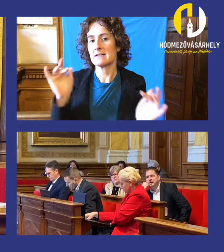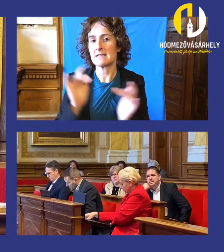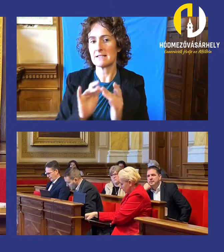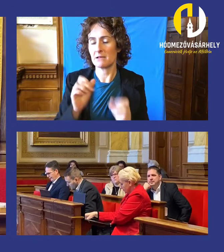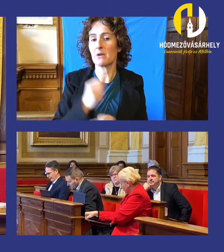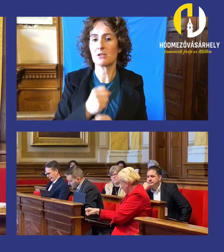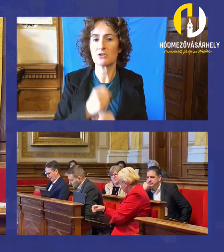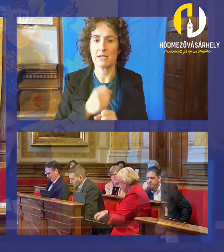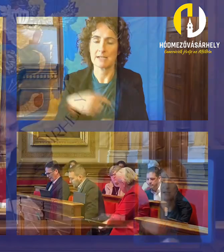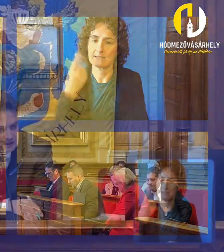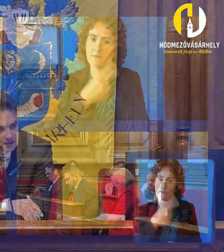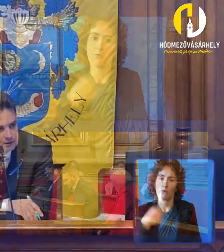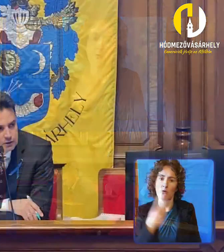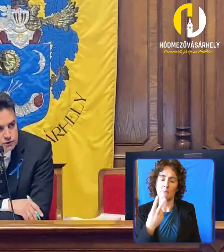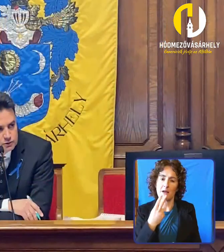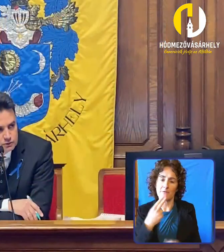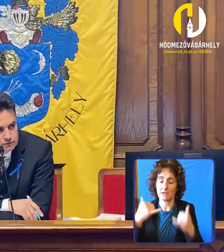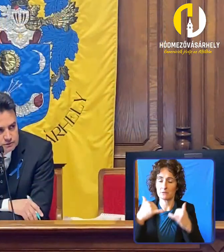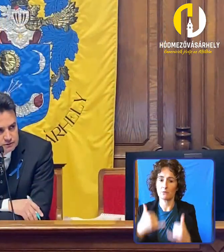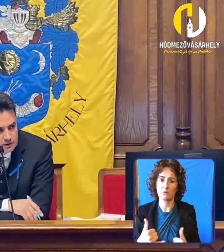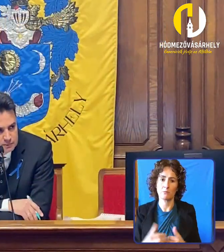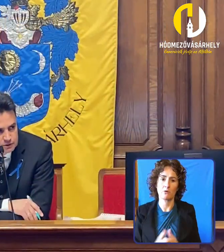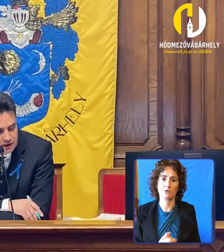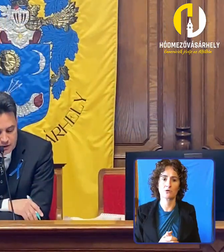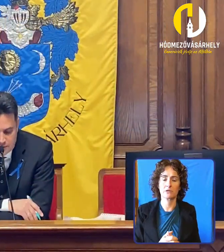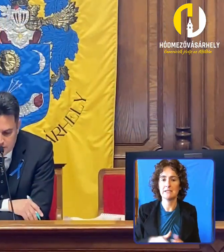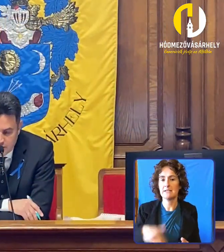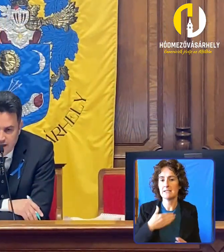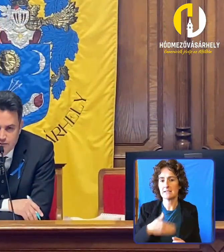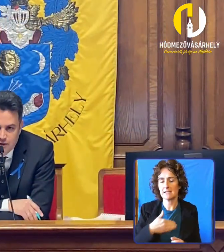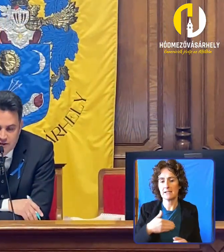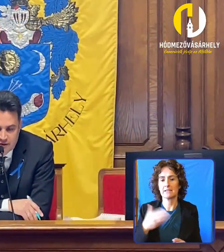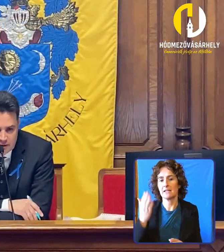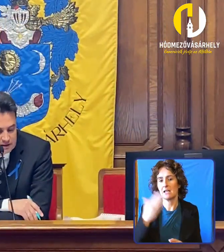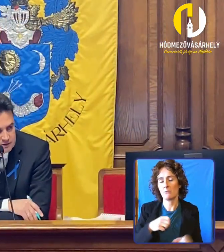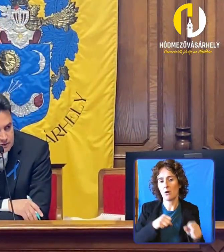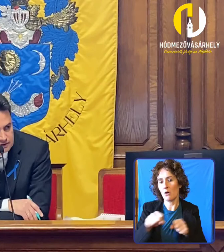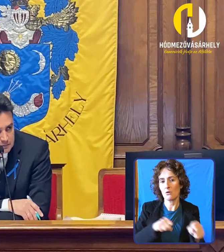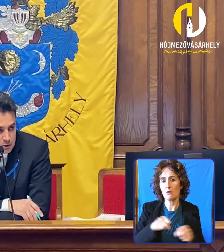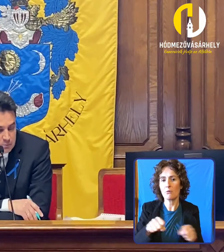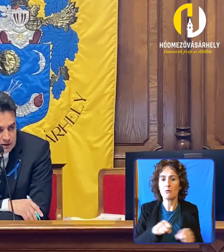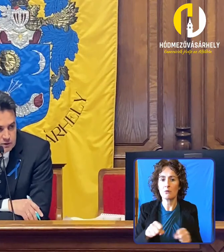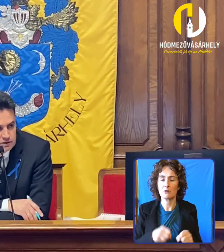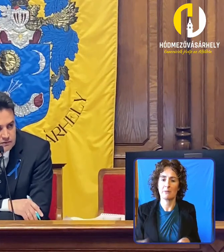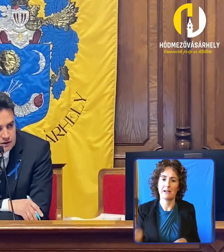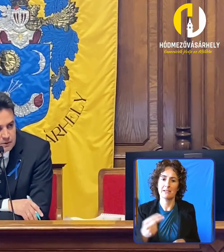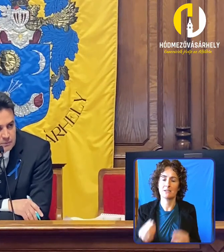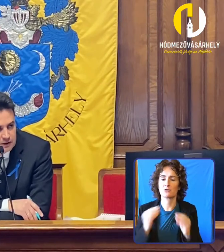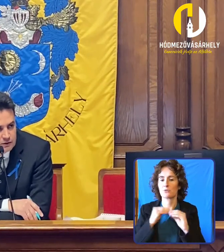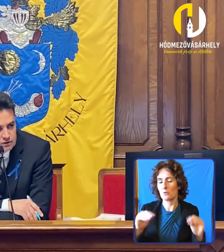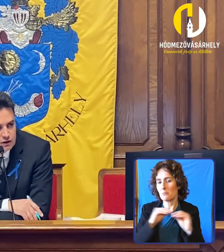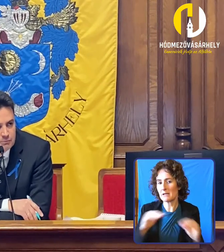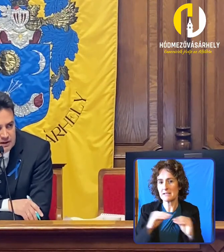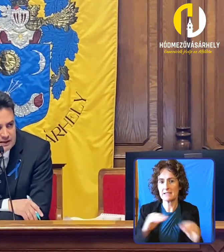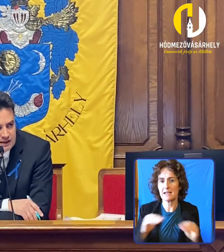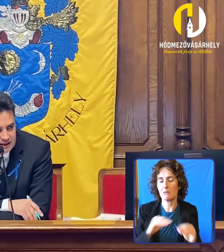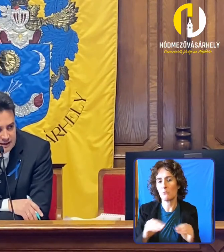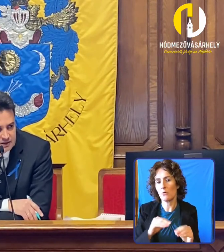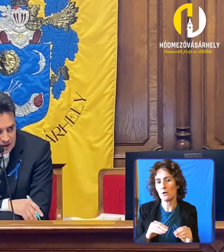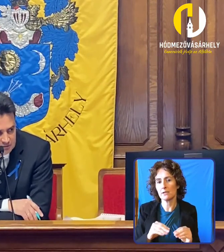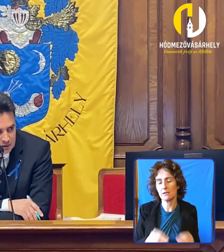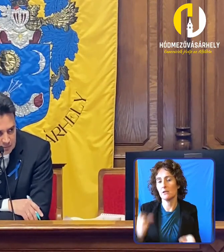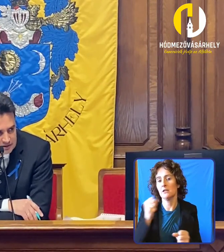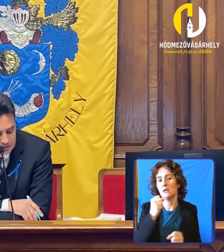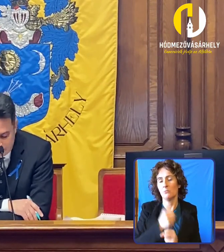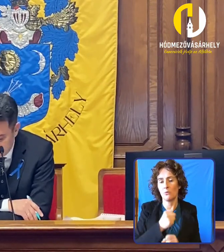a kormány is beszámolna az ígéreteiről hasonló alapossággal, mint ahogy évről évre megtesszük. Ez nem kampányidőszak vagy nem kampányidőszak, minden